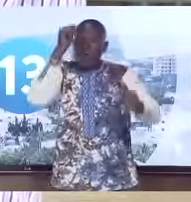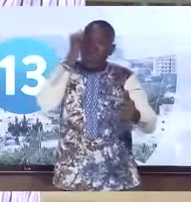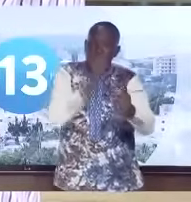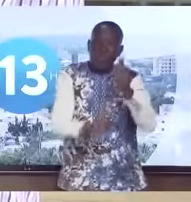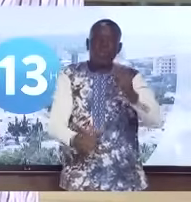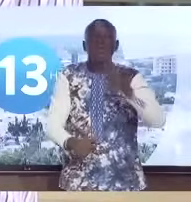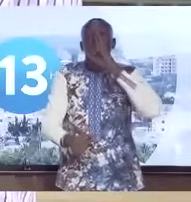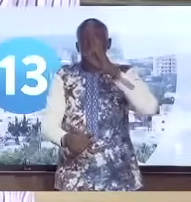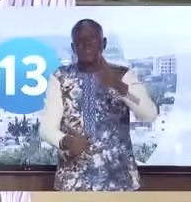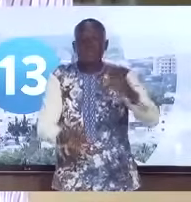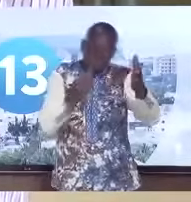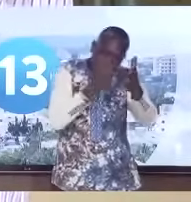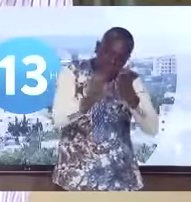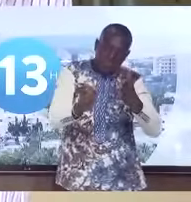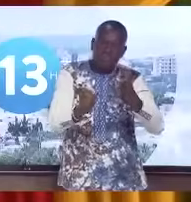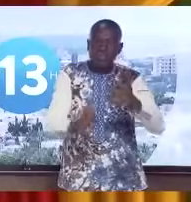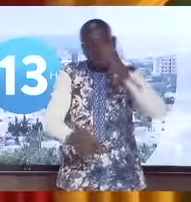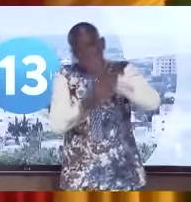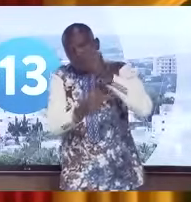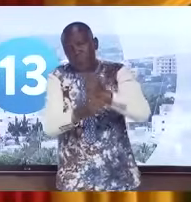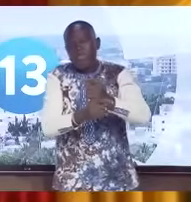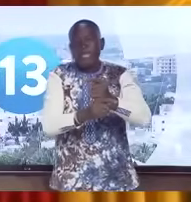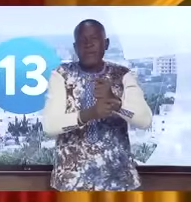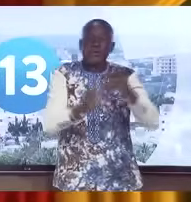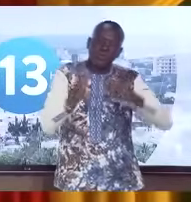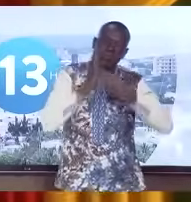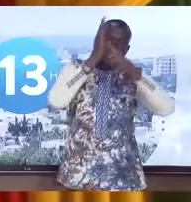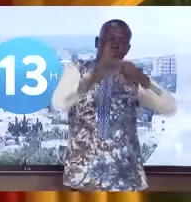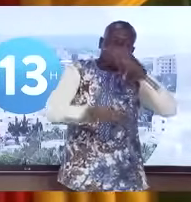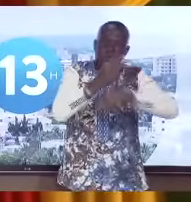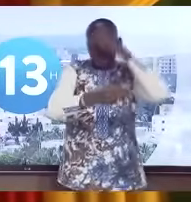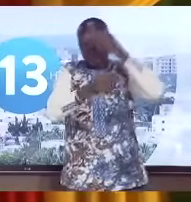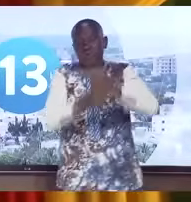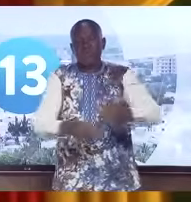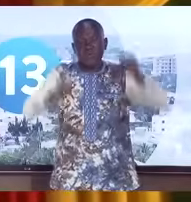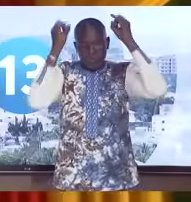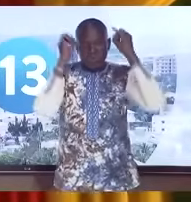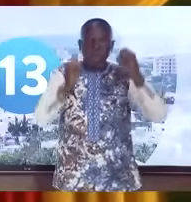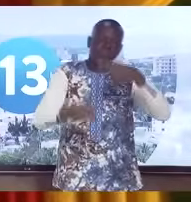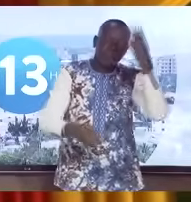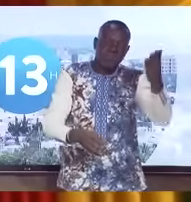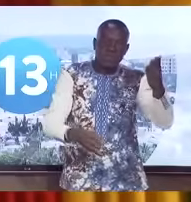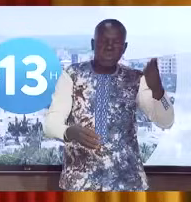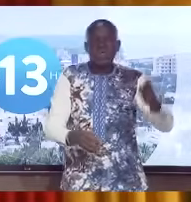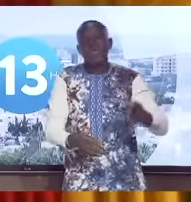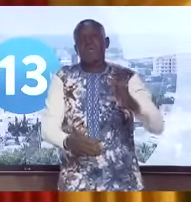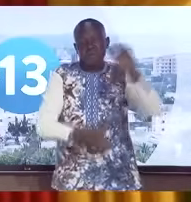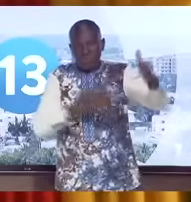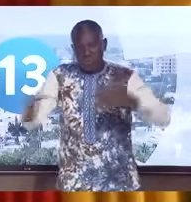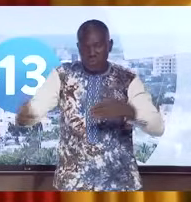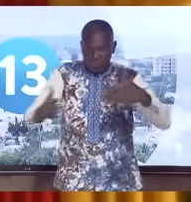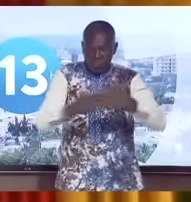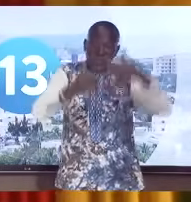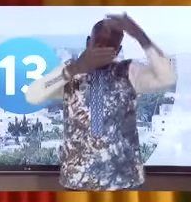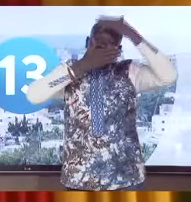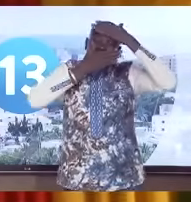réaliste dans les inscriptions des activités. Ce référentiel national est structuré en quatre piliers que sont la lutte contre le terrorisme,